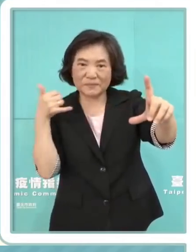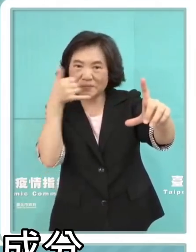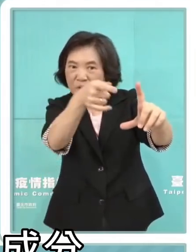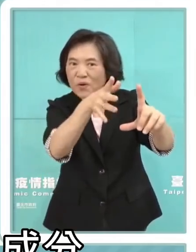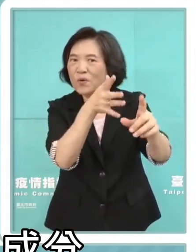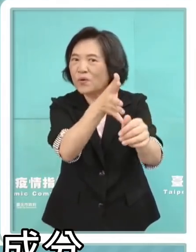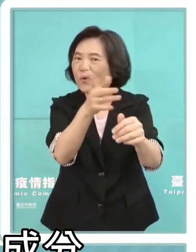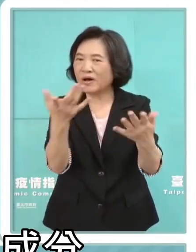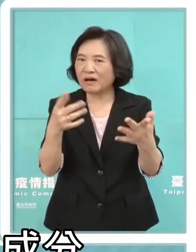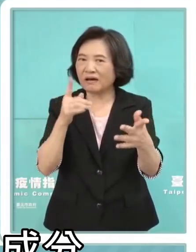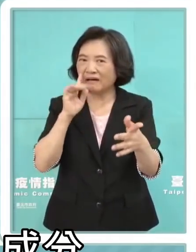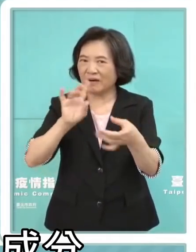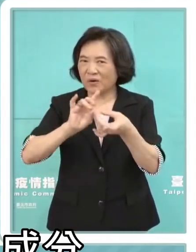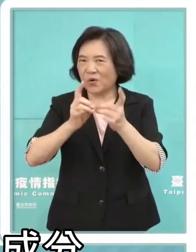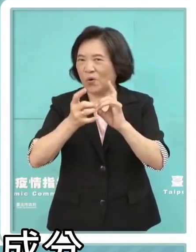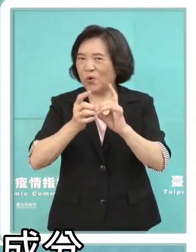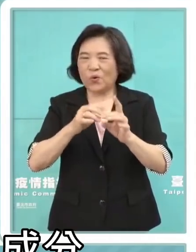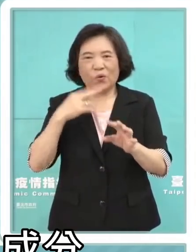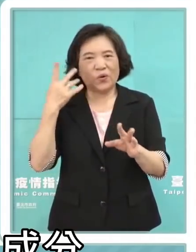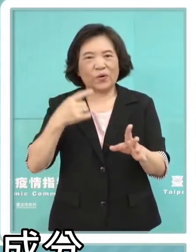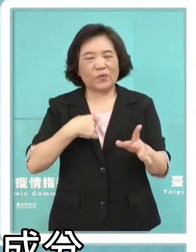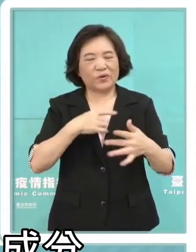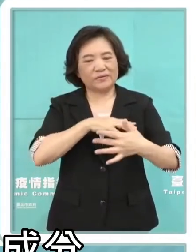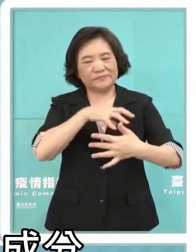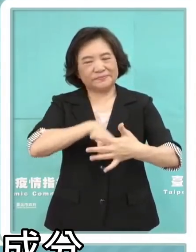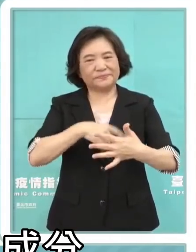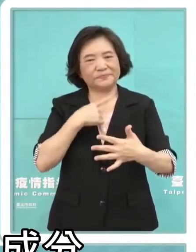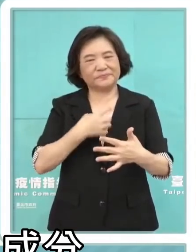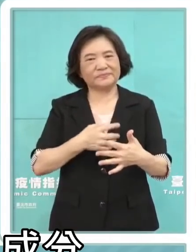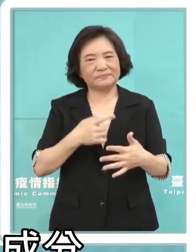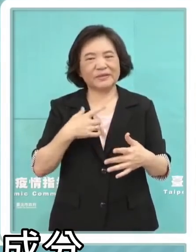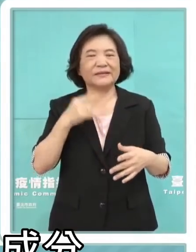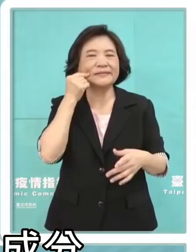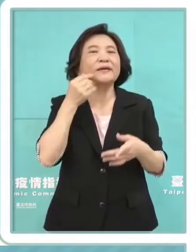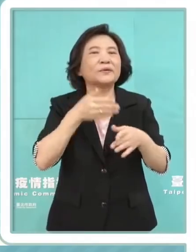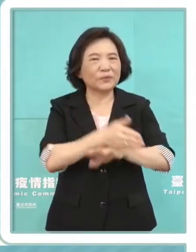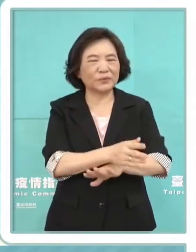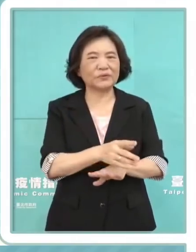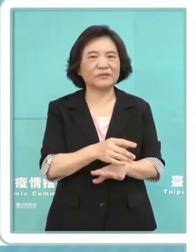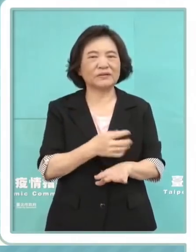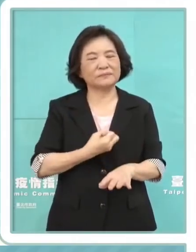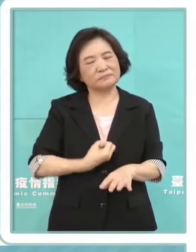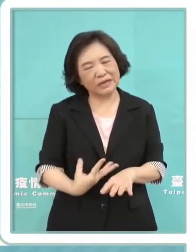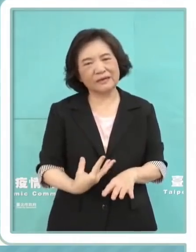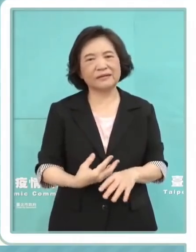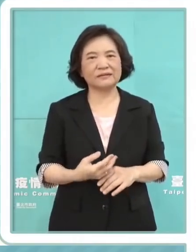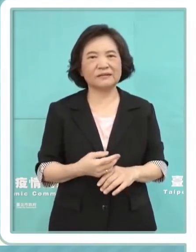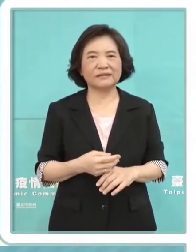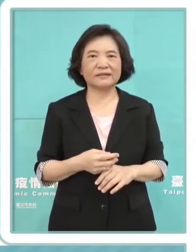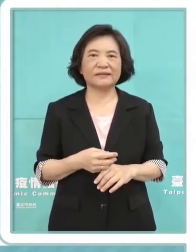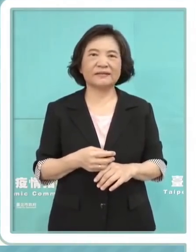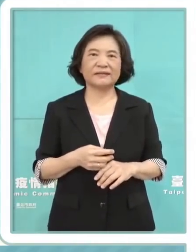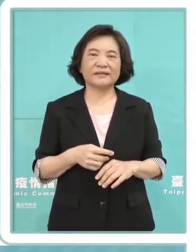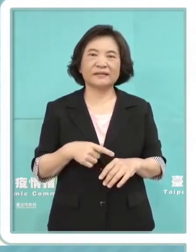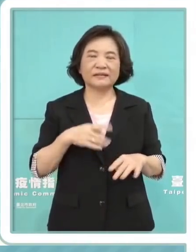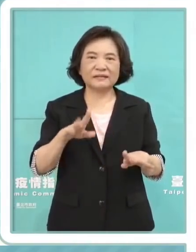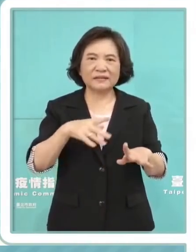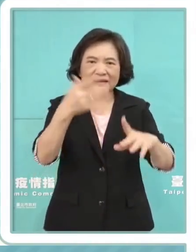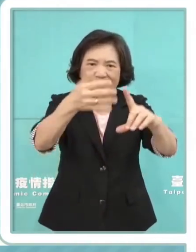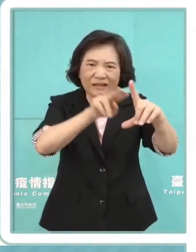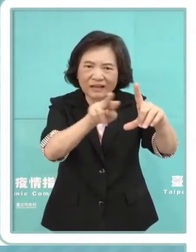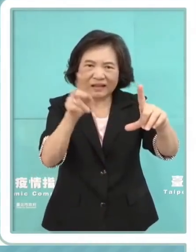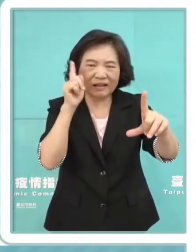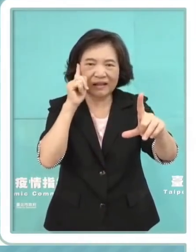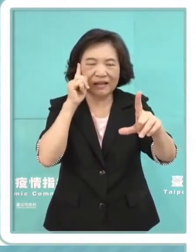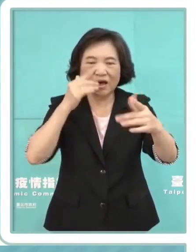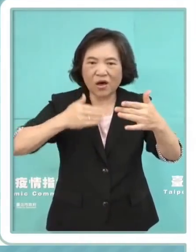哦，内心哦难过的成分大于无奈的成分。你去仔细听一下，那个过程